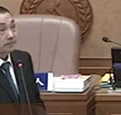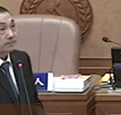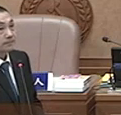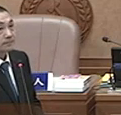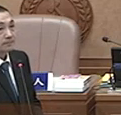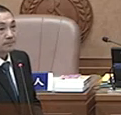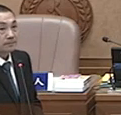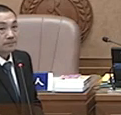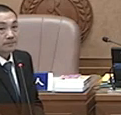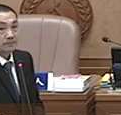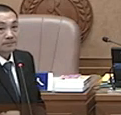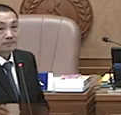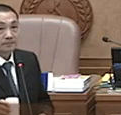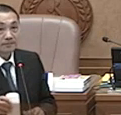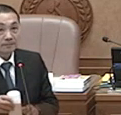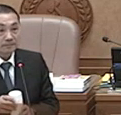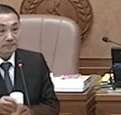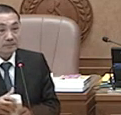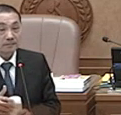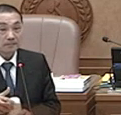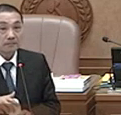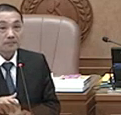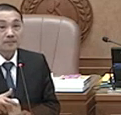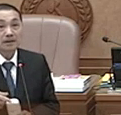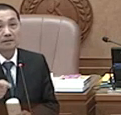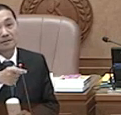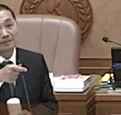主席，我怎么少一分钟